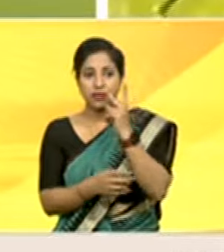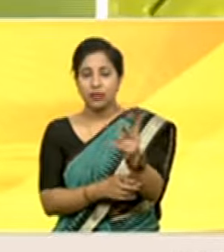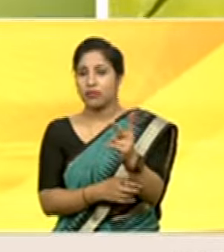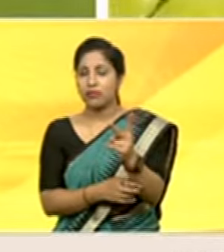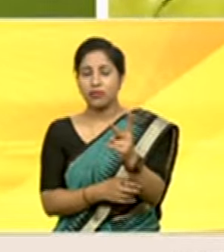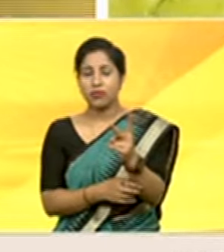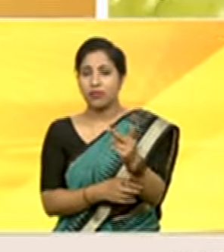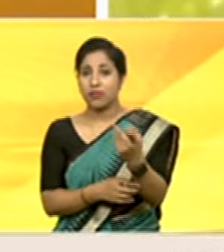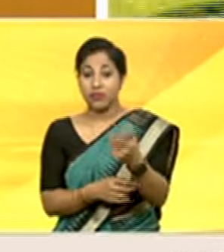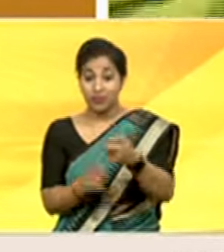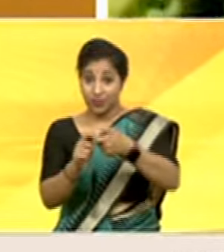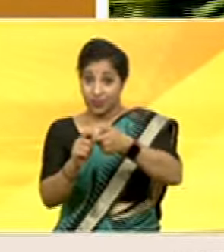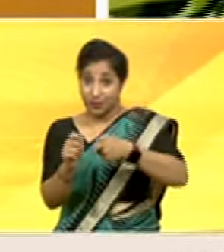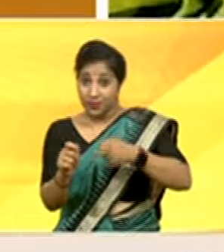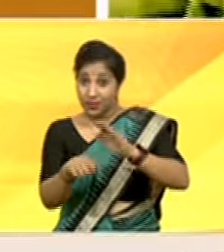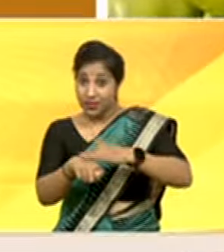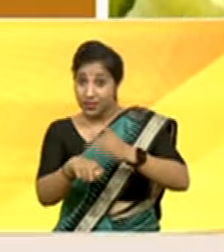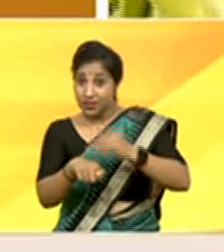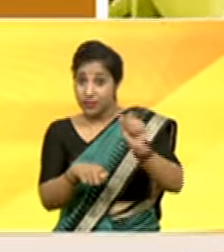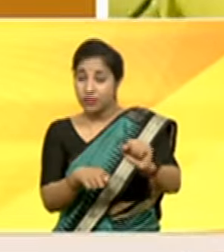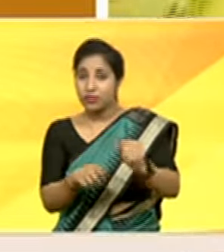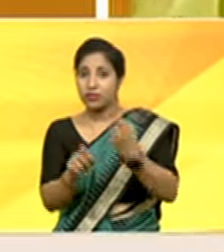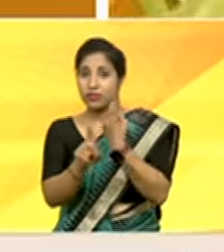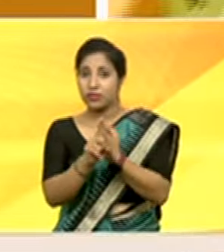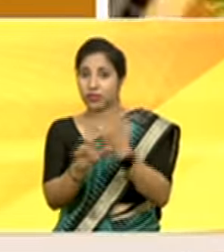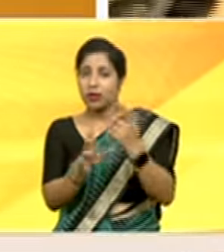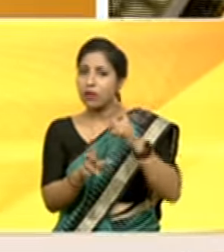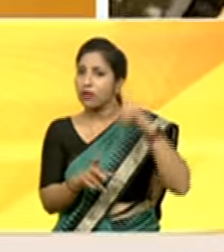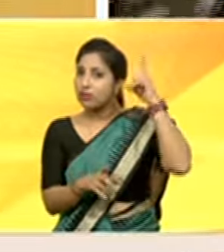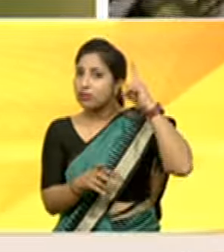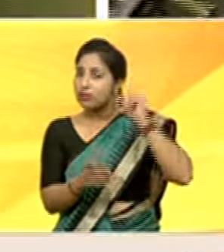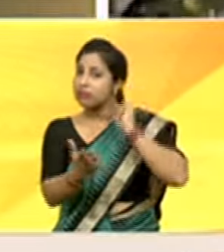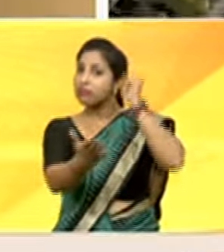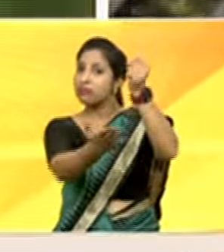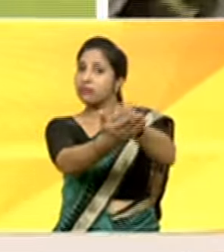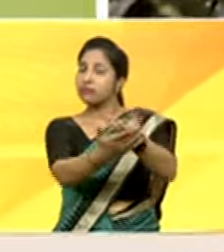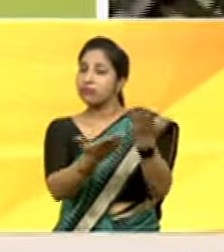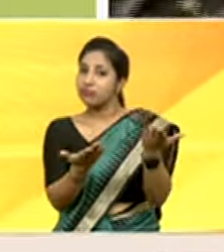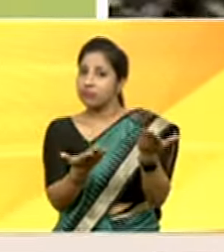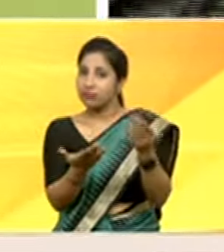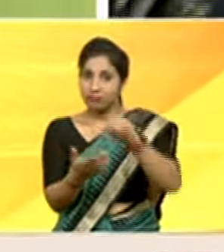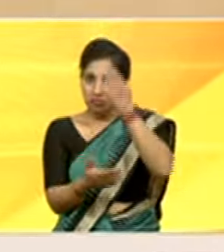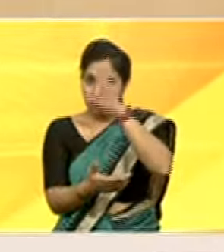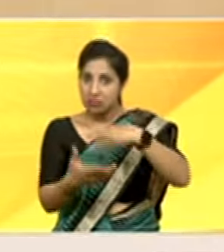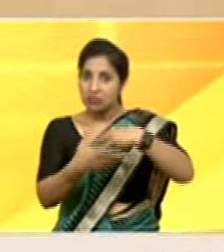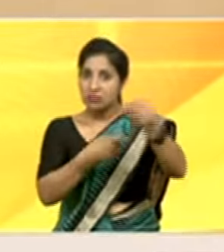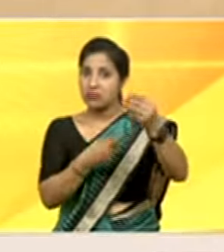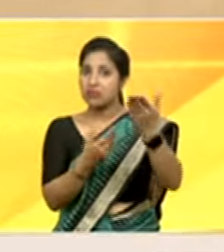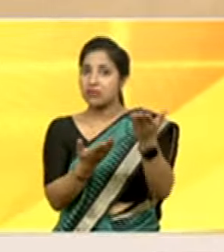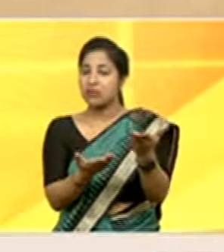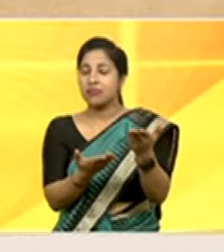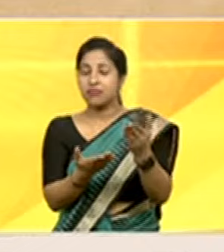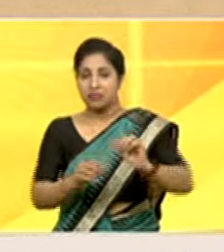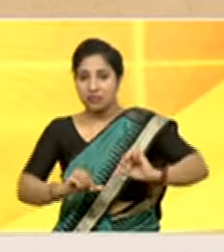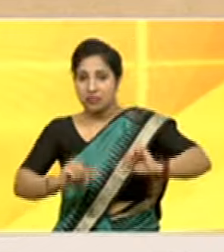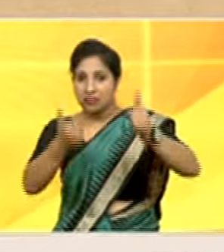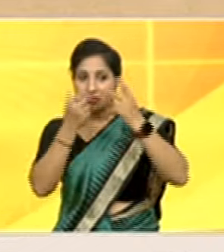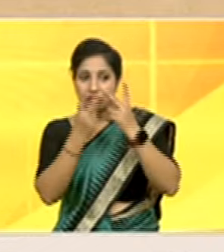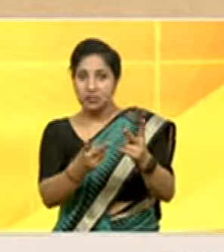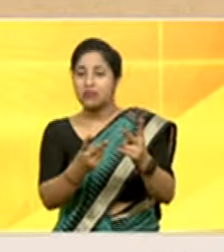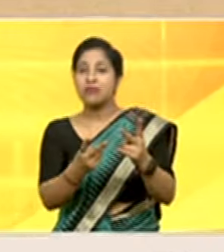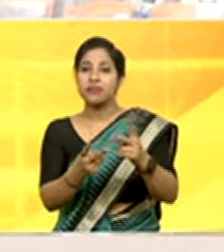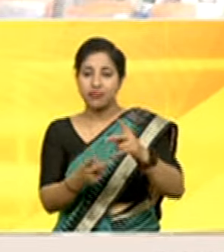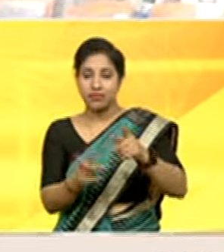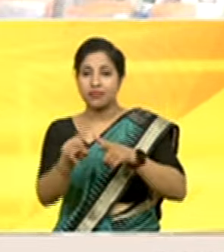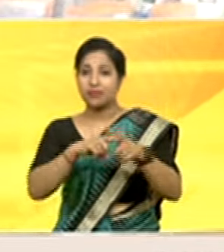स्नोपीज कश्मीर से लंदन तक पहुंचने लगी। इस सफलता ने जम्मु